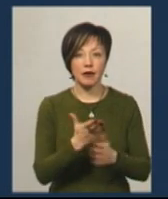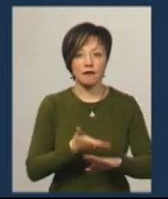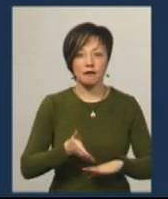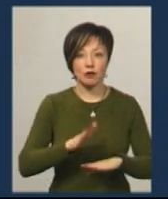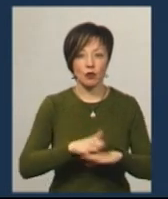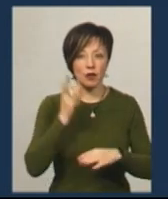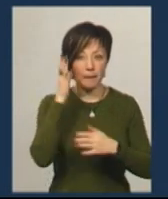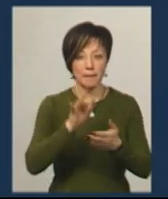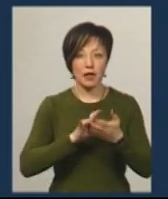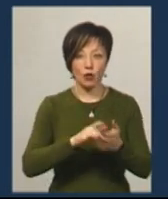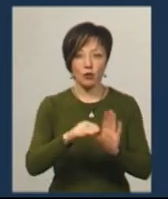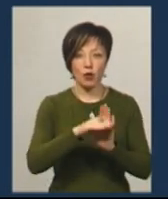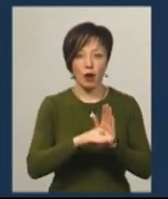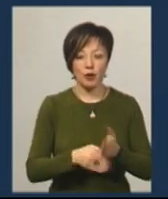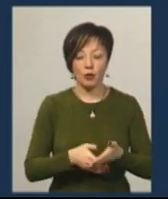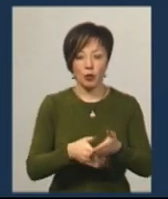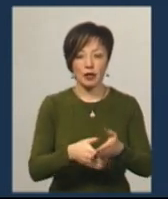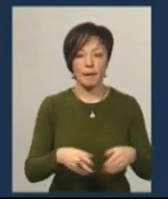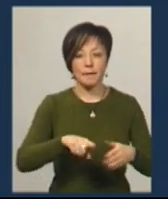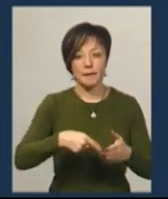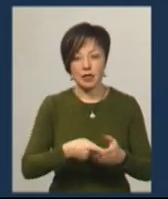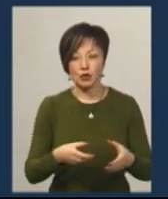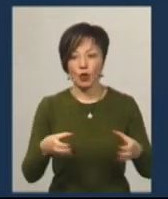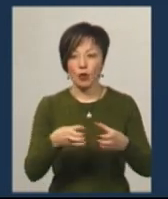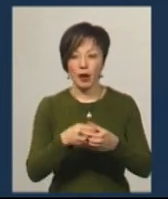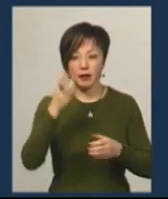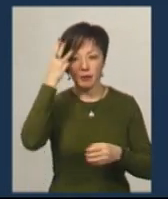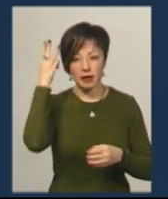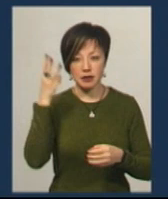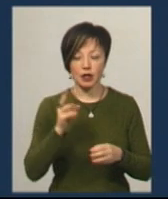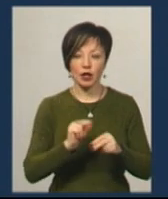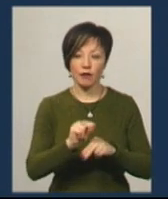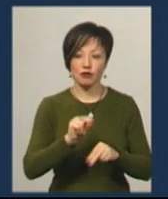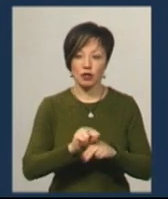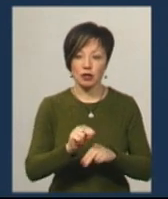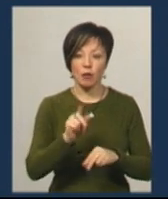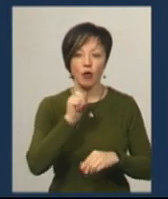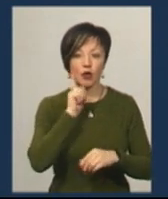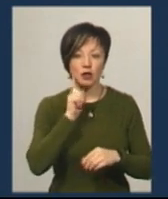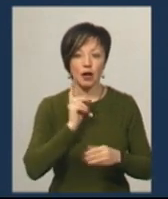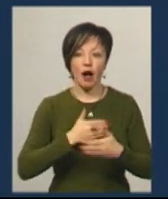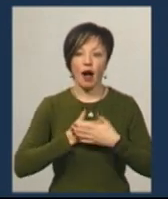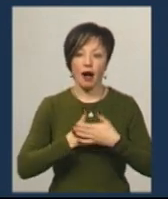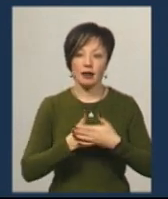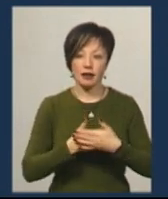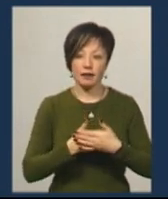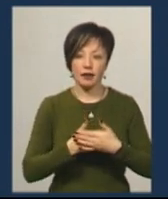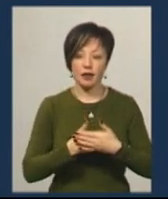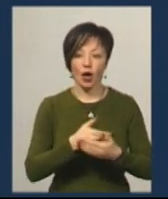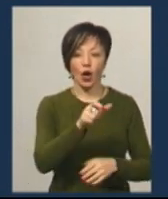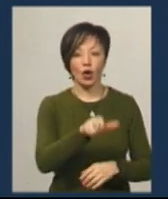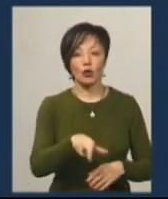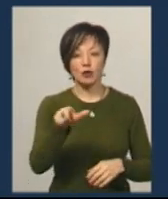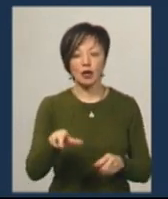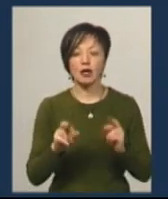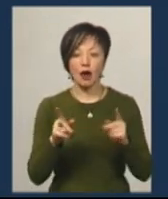взагалі програми є не лише допомогти місту, громаді, наприклад, Хмельницькому, а й навчити молодих, активних людей,